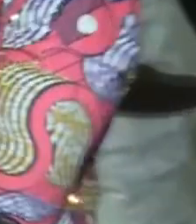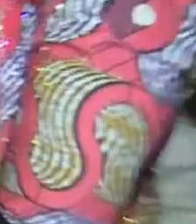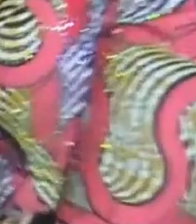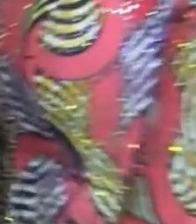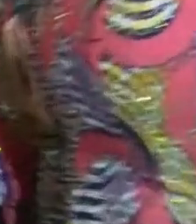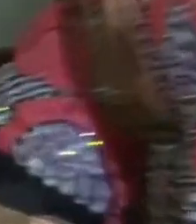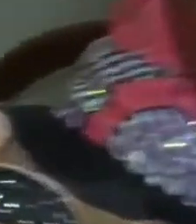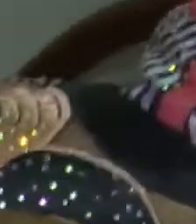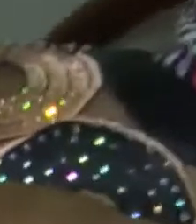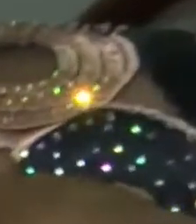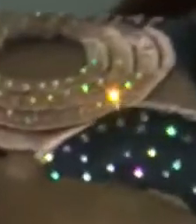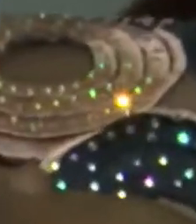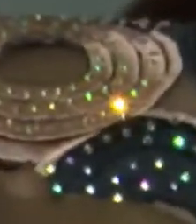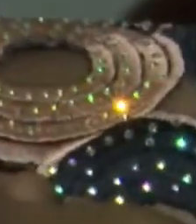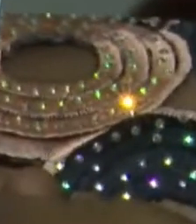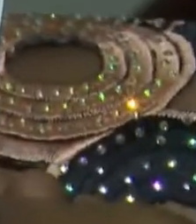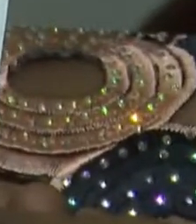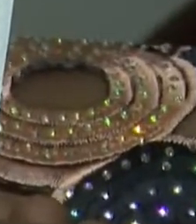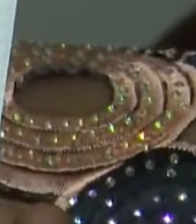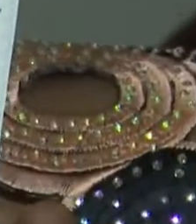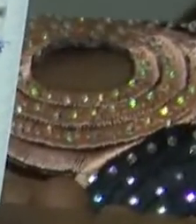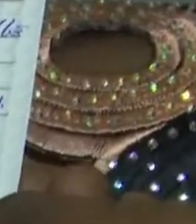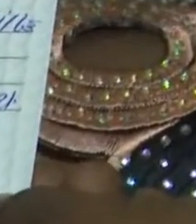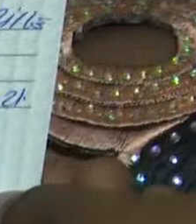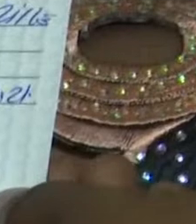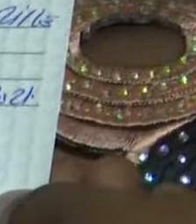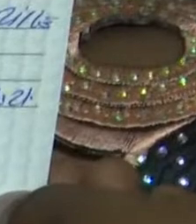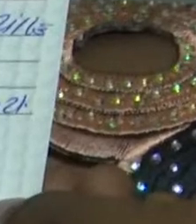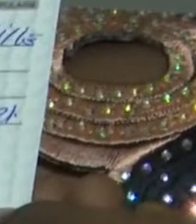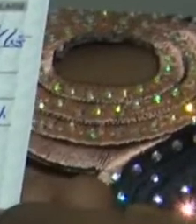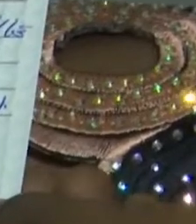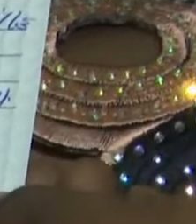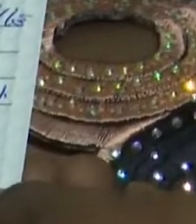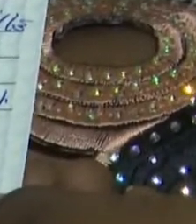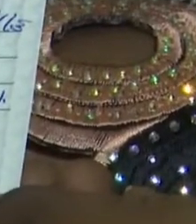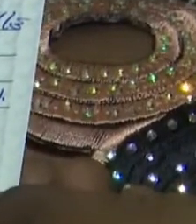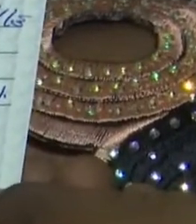La Fondation est née de la vision d'un homme. Cet homme qui nous soutient, c'est M.